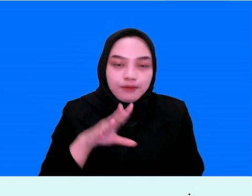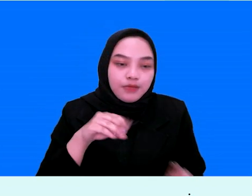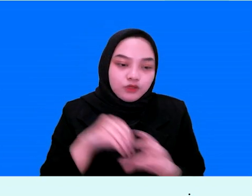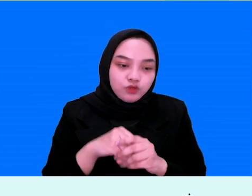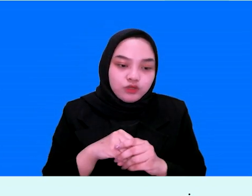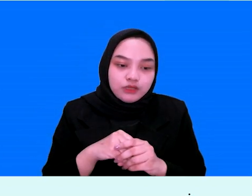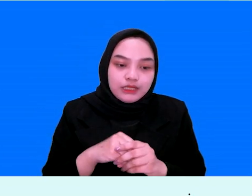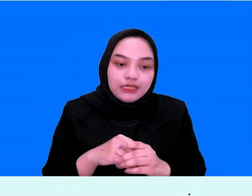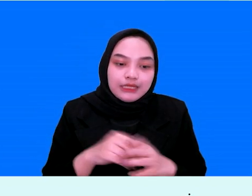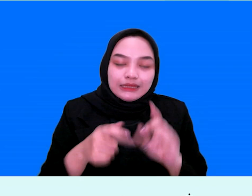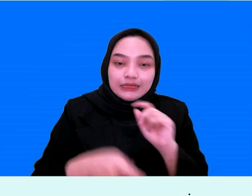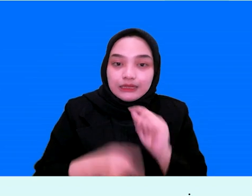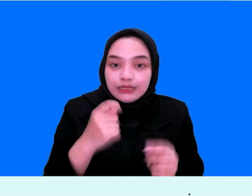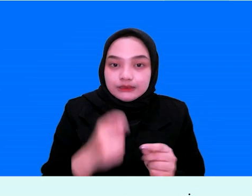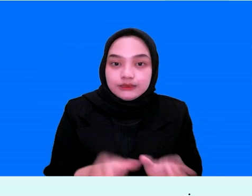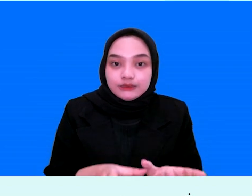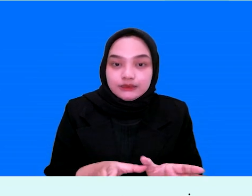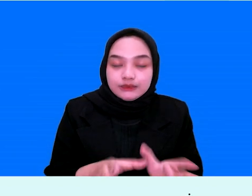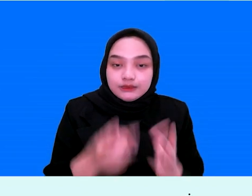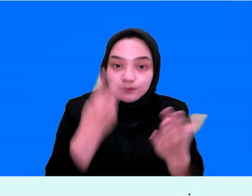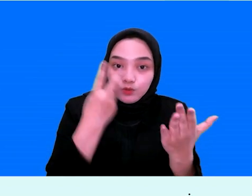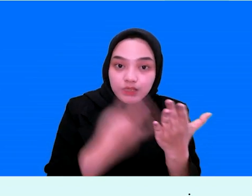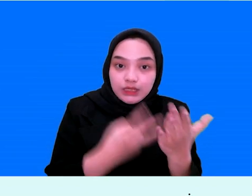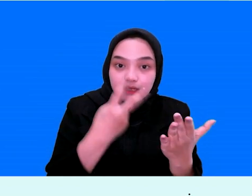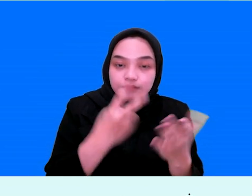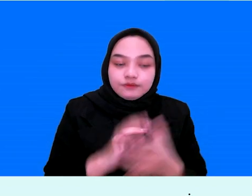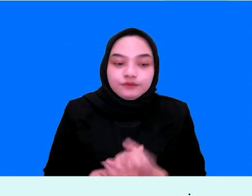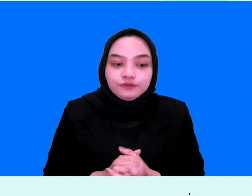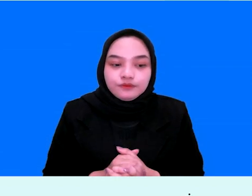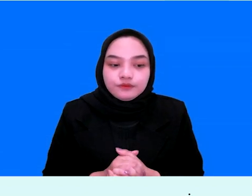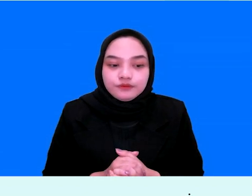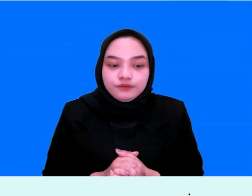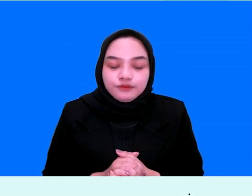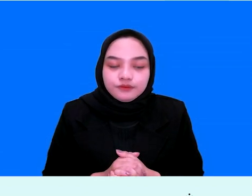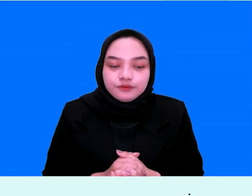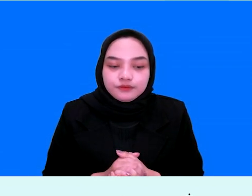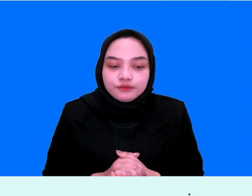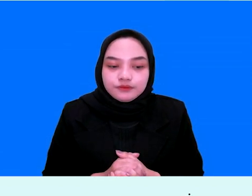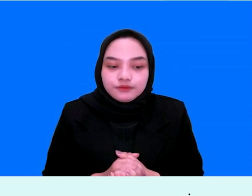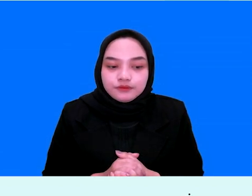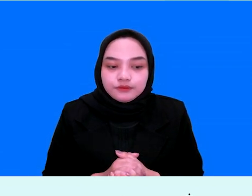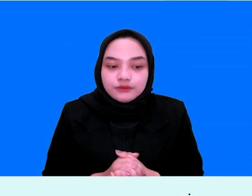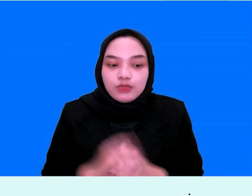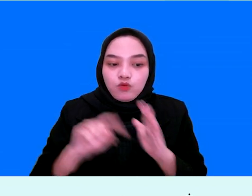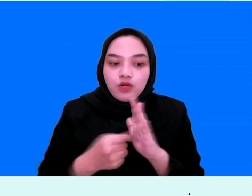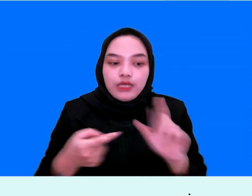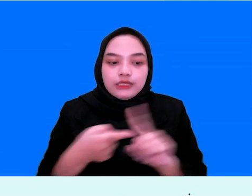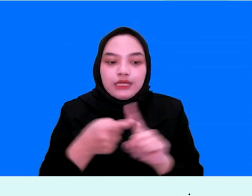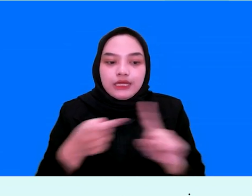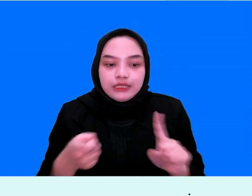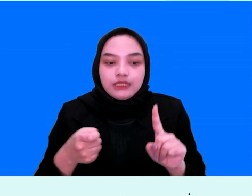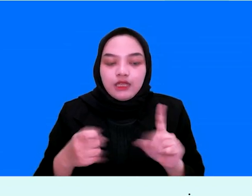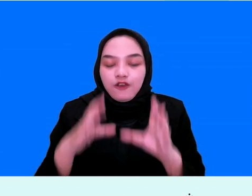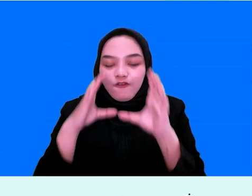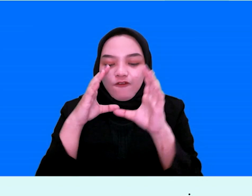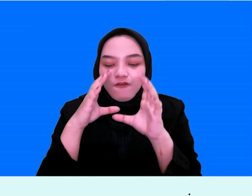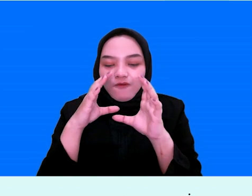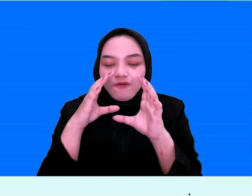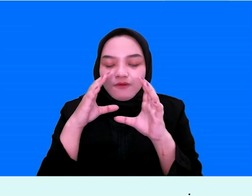ke evidence testing di sini